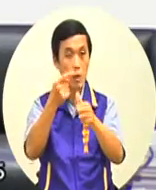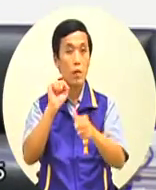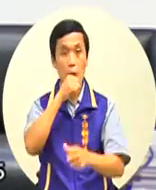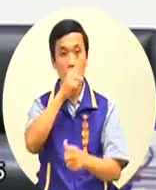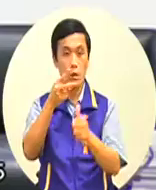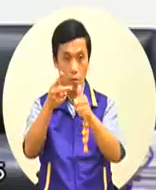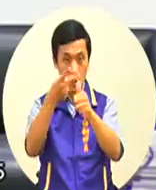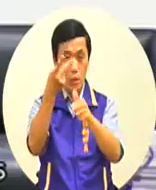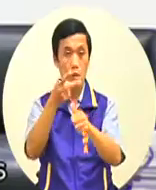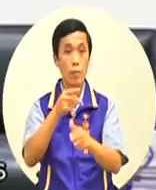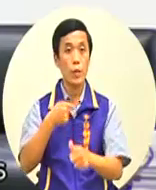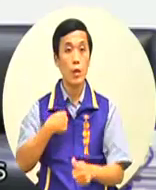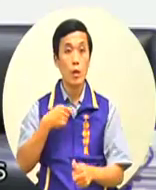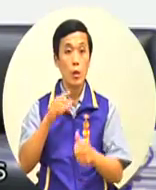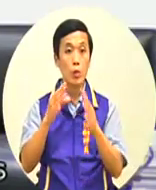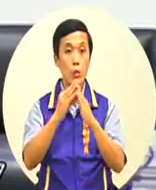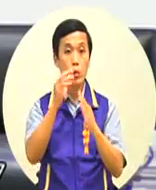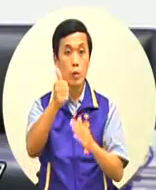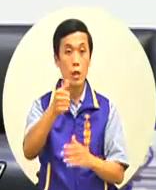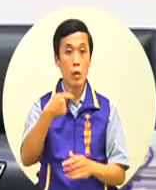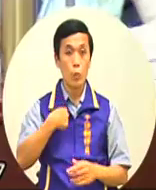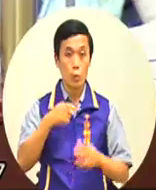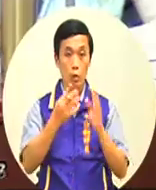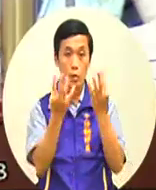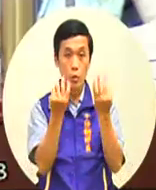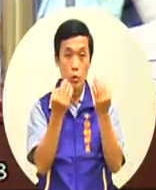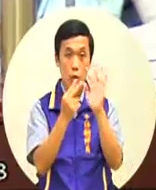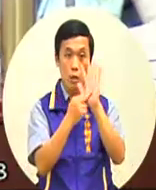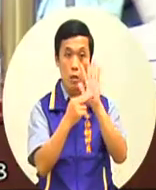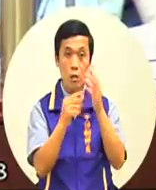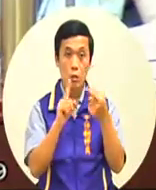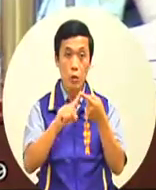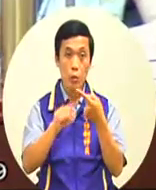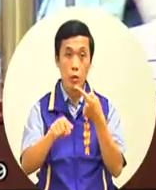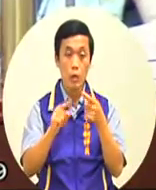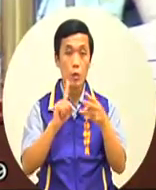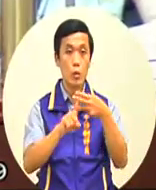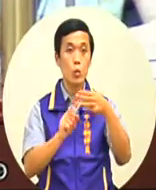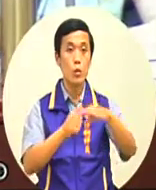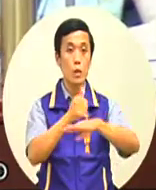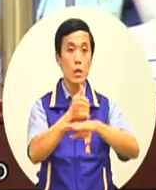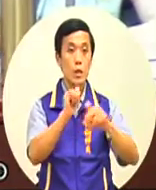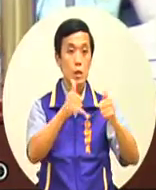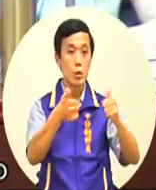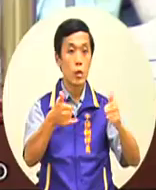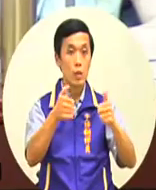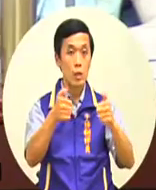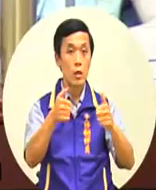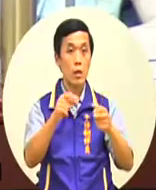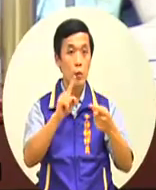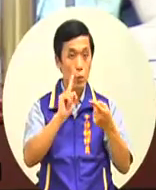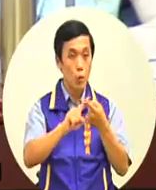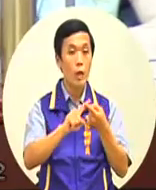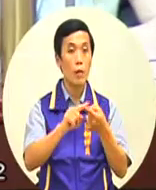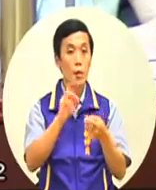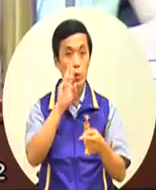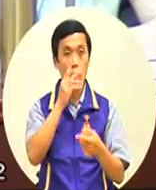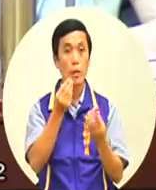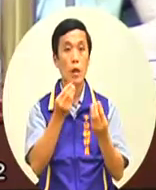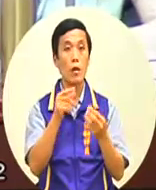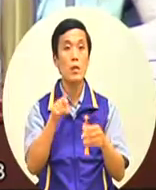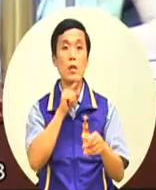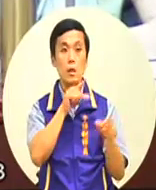郑局长，我的数据对不对？ 谢谢主席，谢谢议员。对，没错，这个数据是根据那个